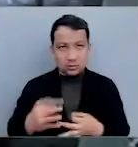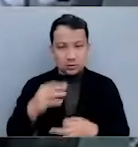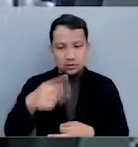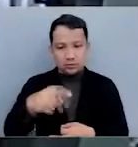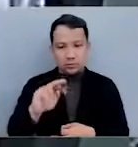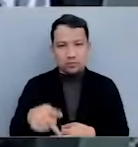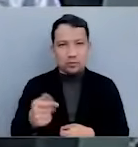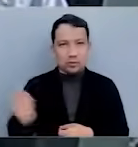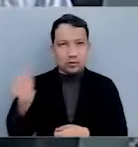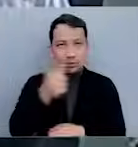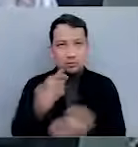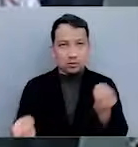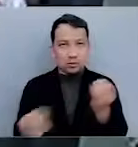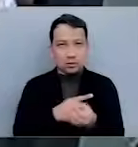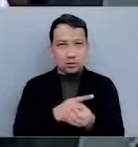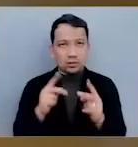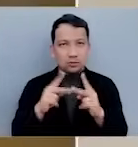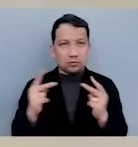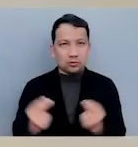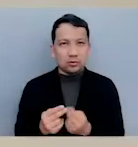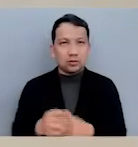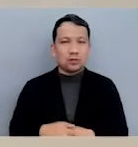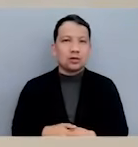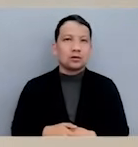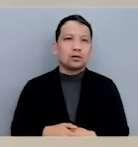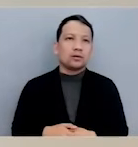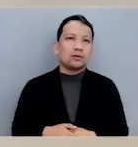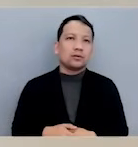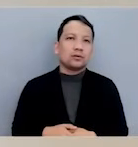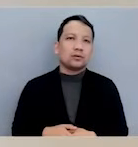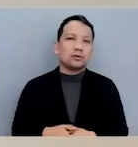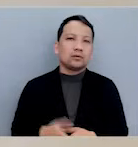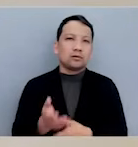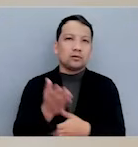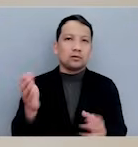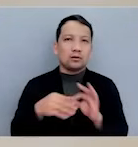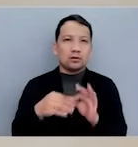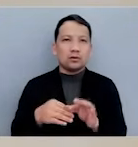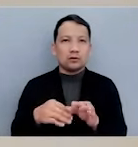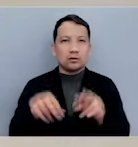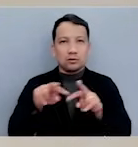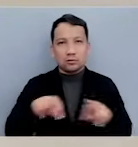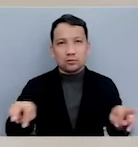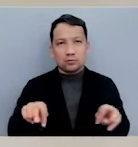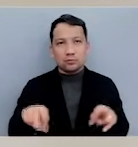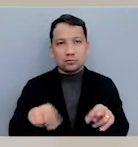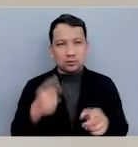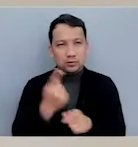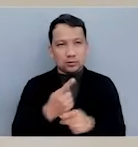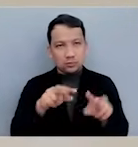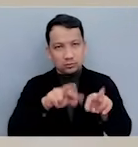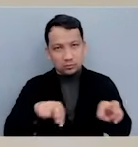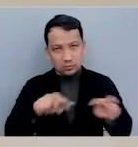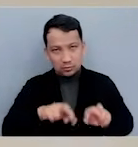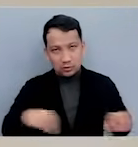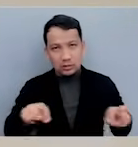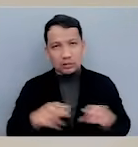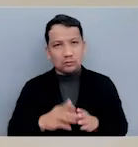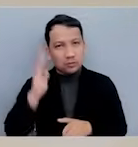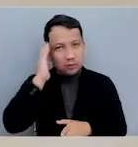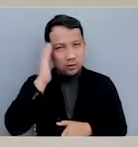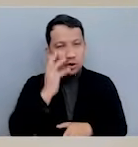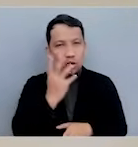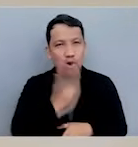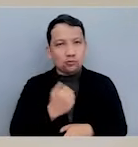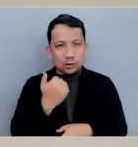na tanggalin siya sa kanyang pwesto. Ganun naman po talaga. Upang maayos na maimbestigahan, upang malaman po